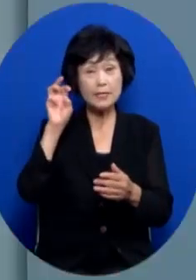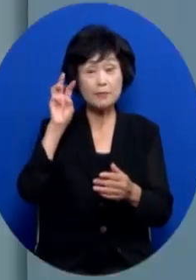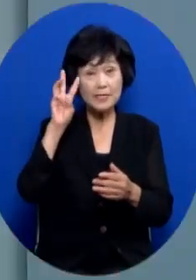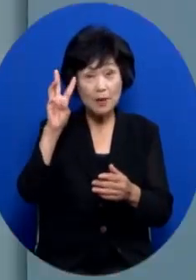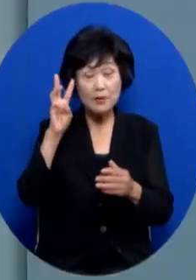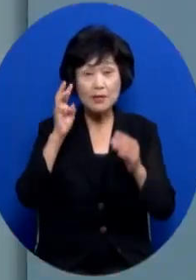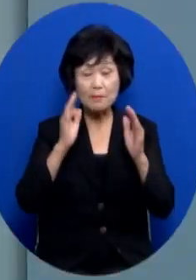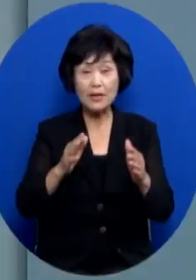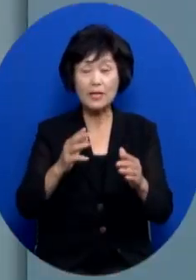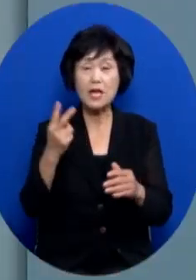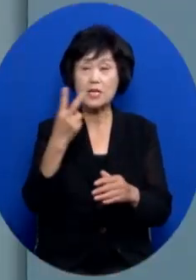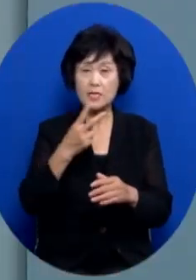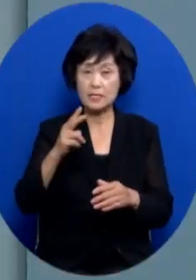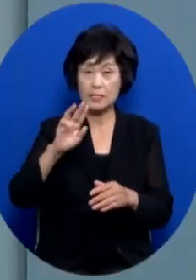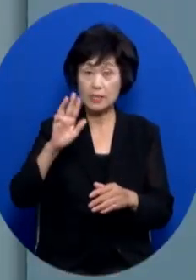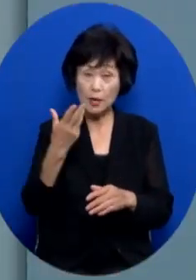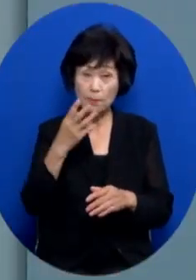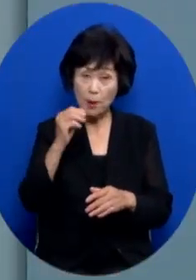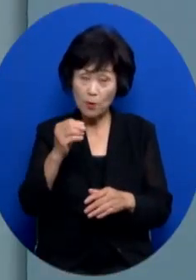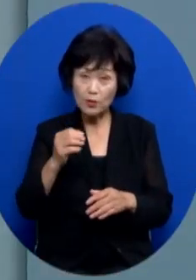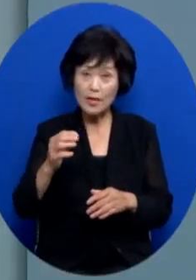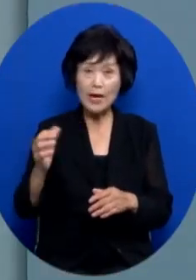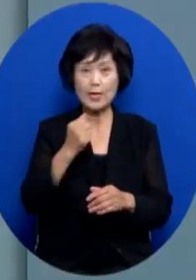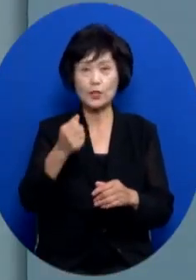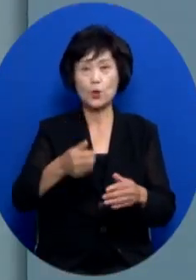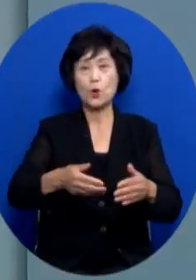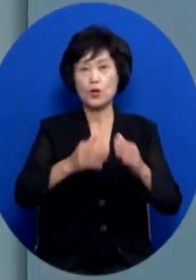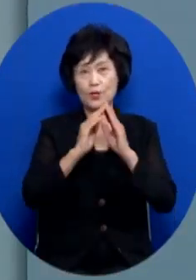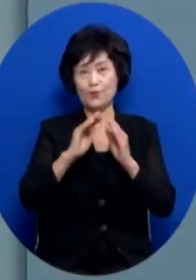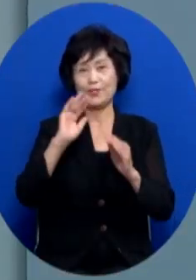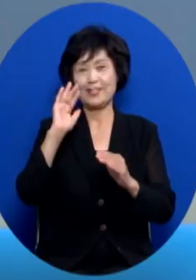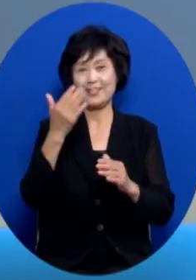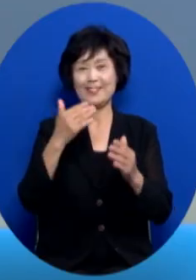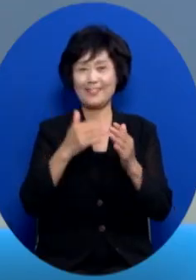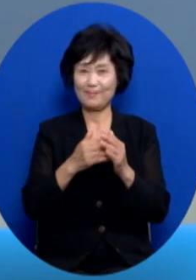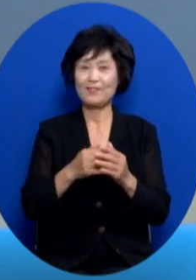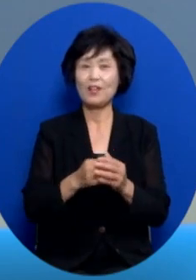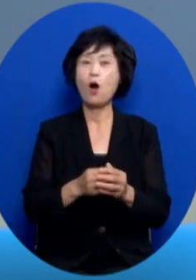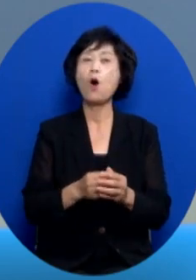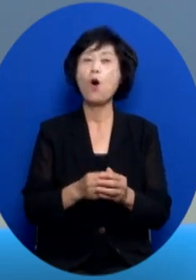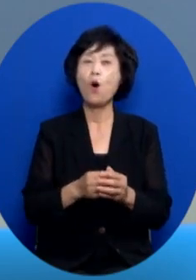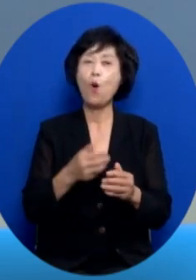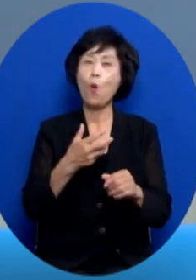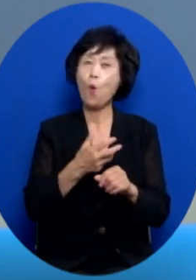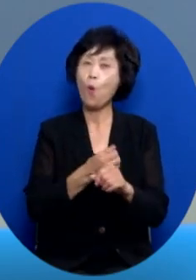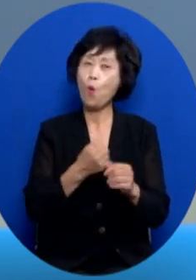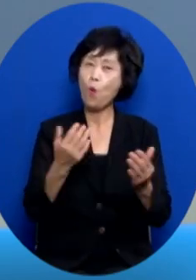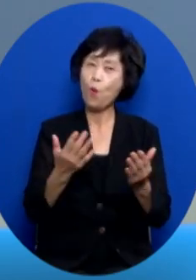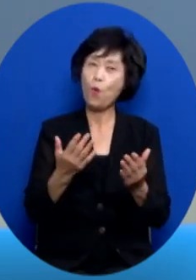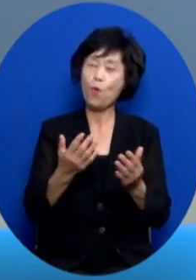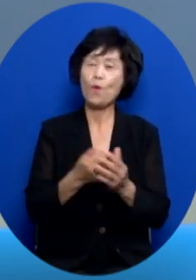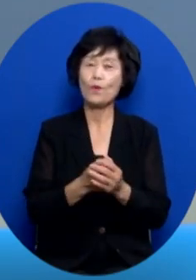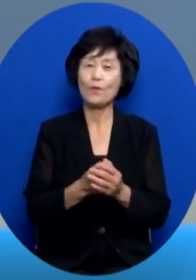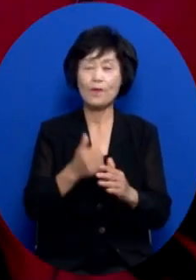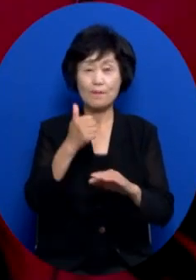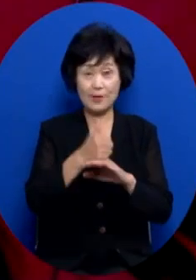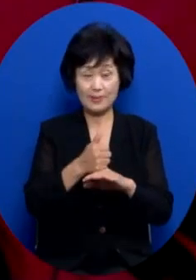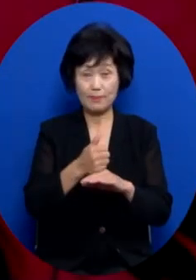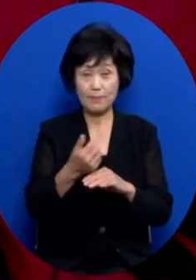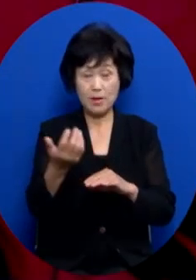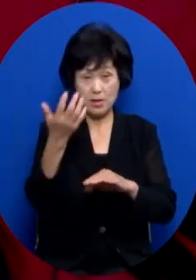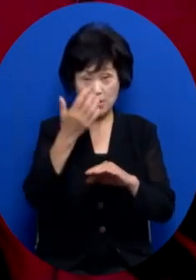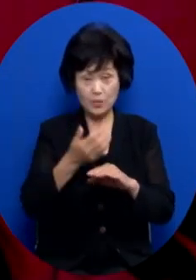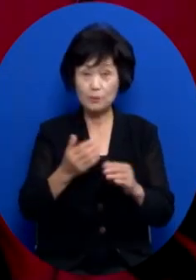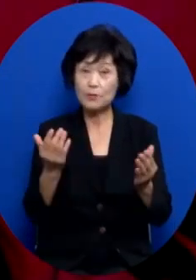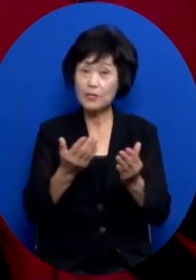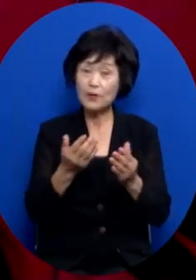그모든것을 2300만원에선물로주셨습니다. 정말놀라운사역들인것같습니다.아 ,마지막으로